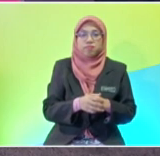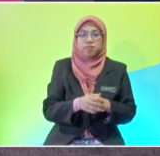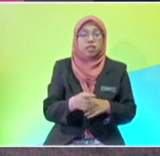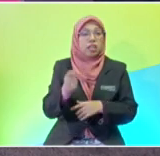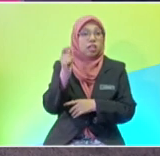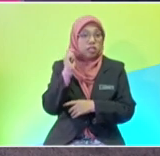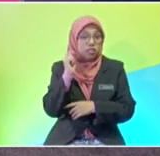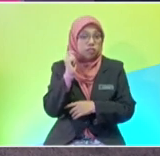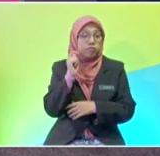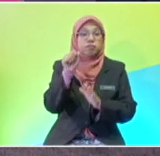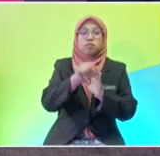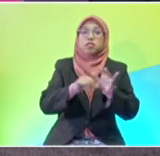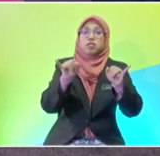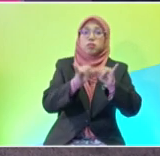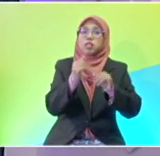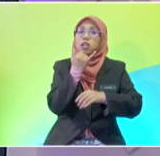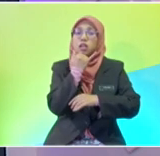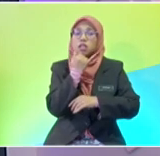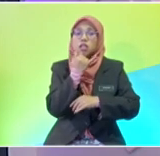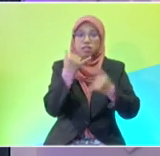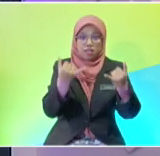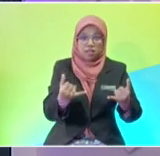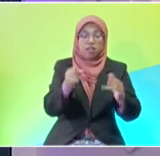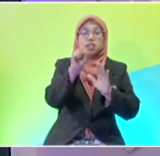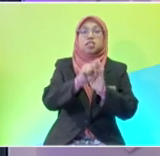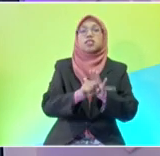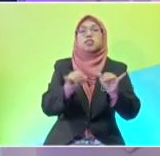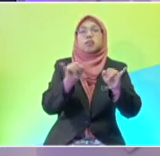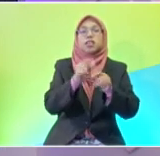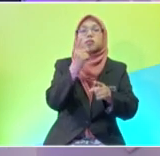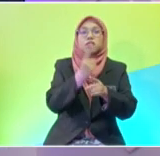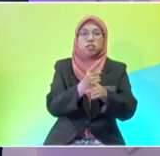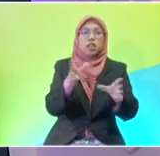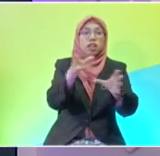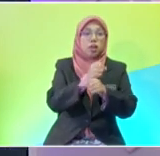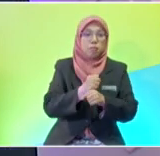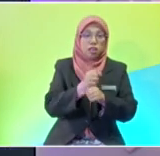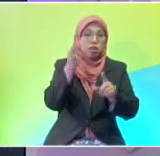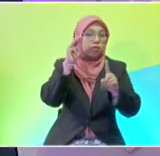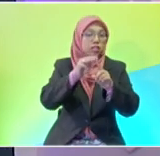ini seimbang betul dan dapat maka penuh 10 markas